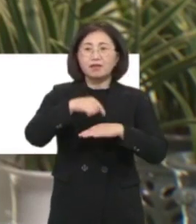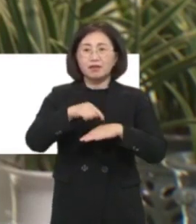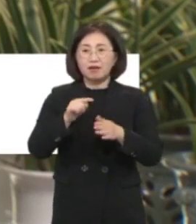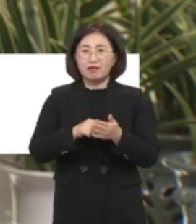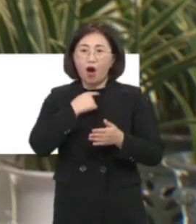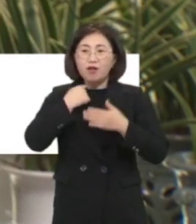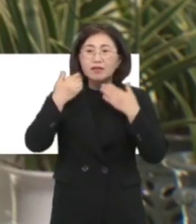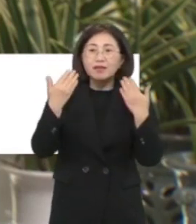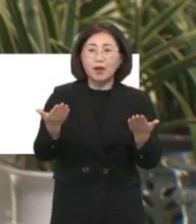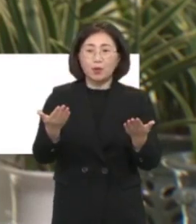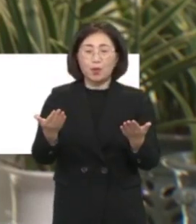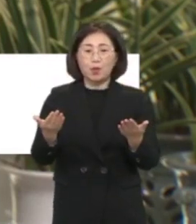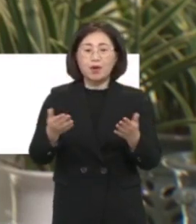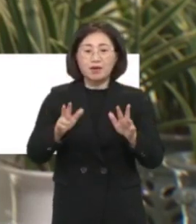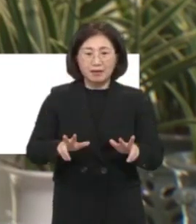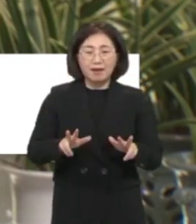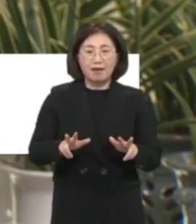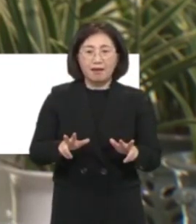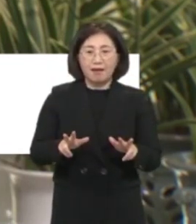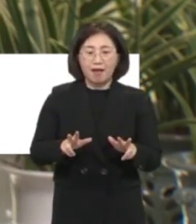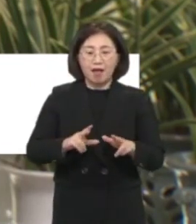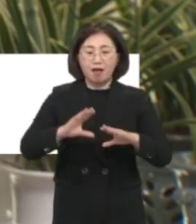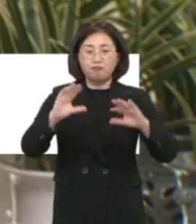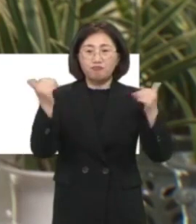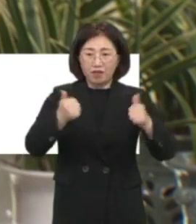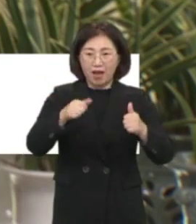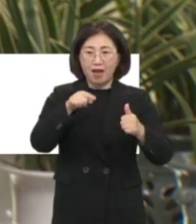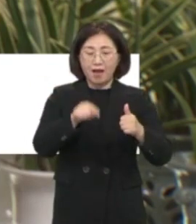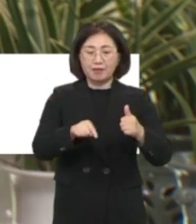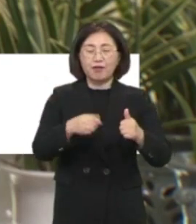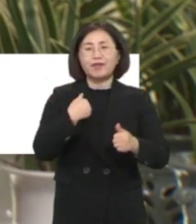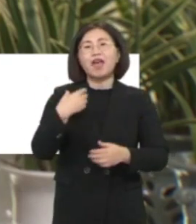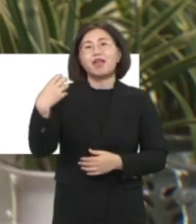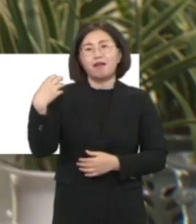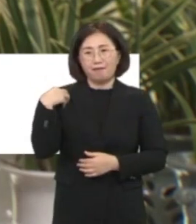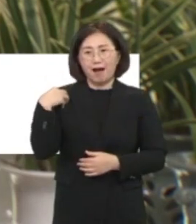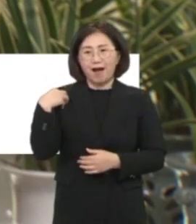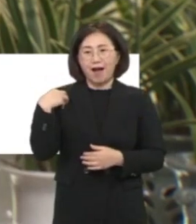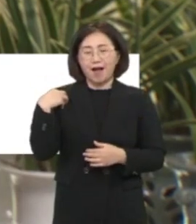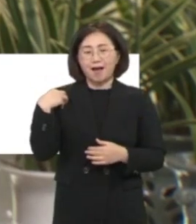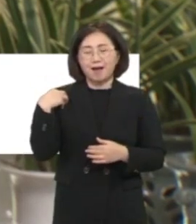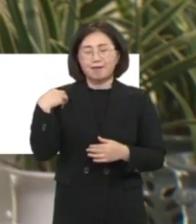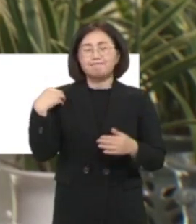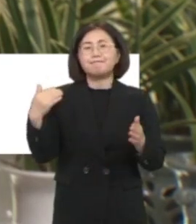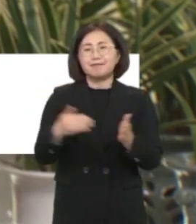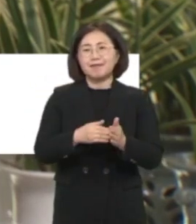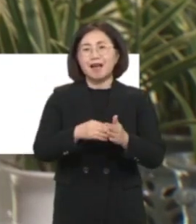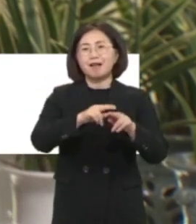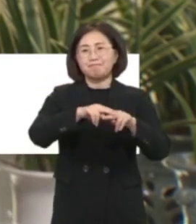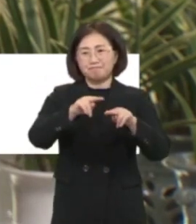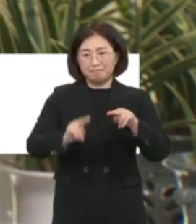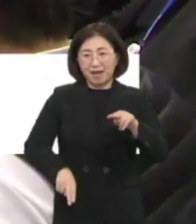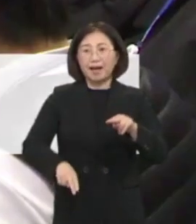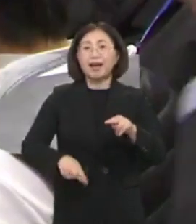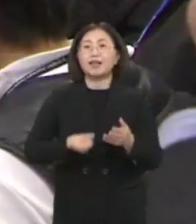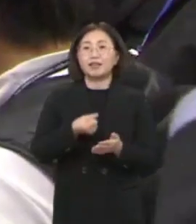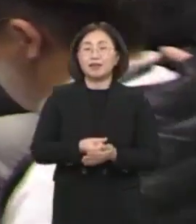헌신했고 이제 국회에서의 저희 역할은 내려놓을 때라고